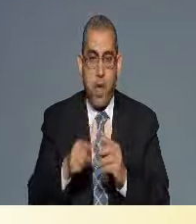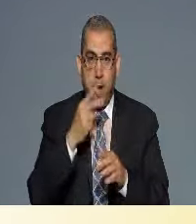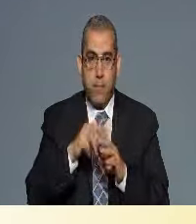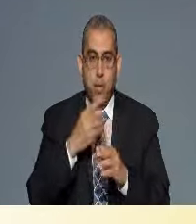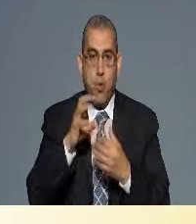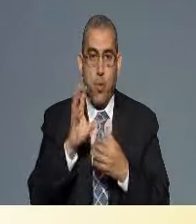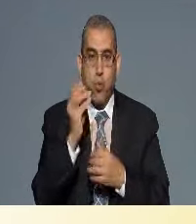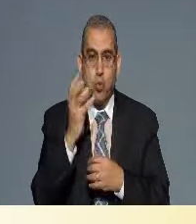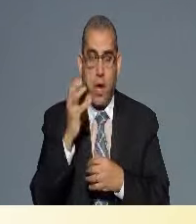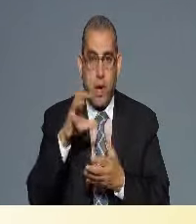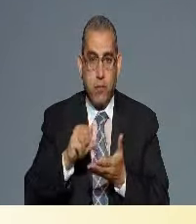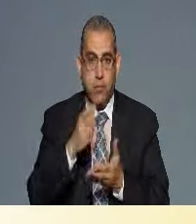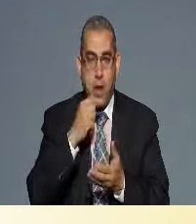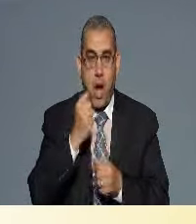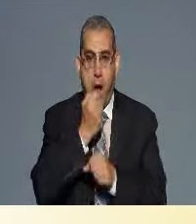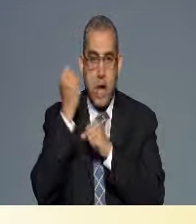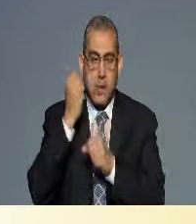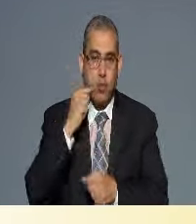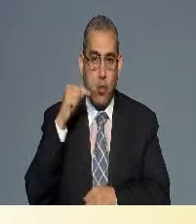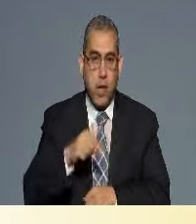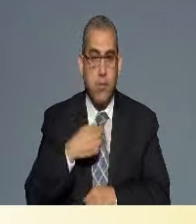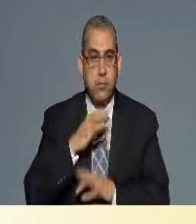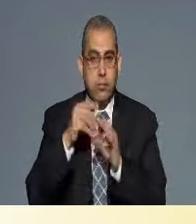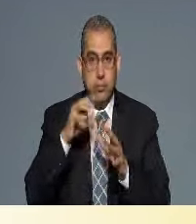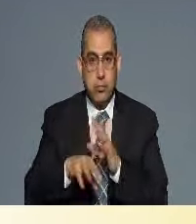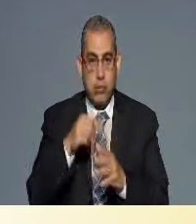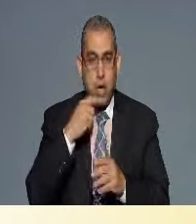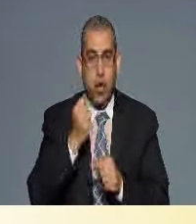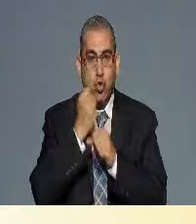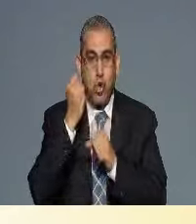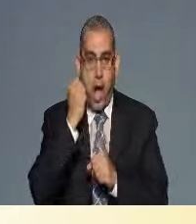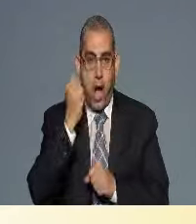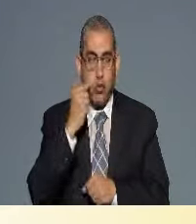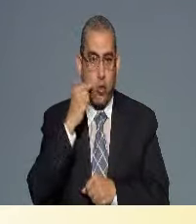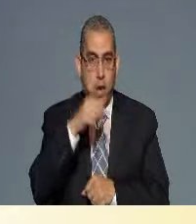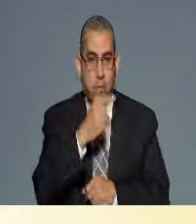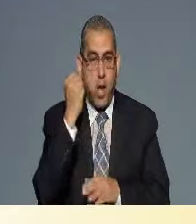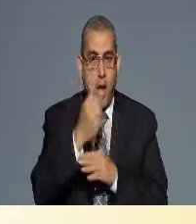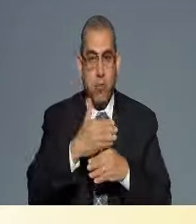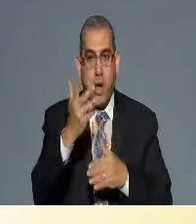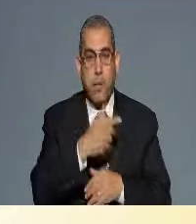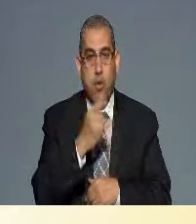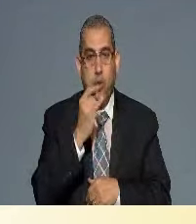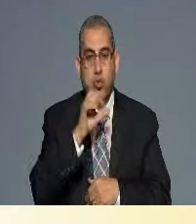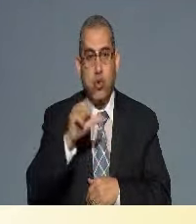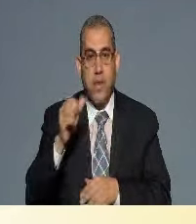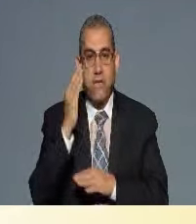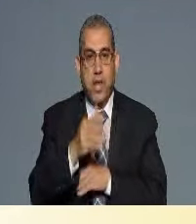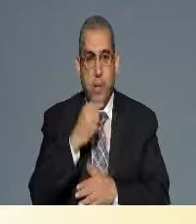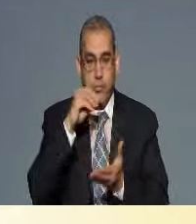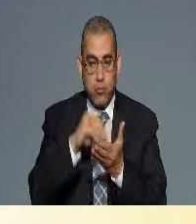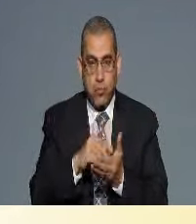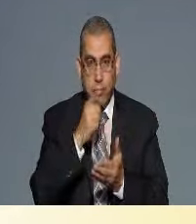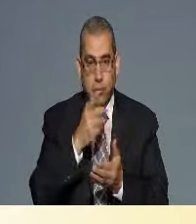الطماطم، قصب السكر. احنا سيادتك في قطاع قصب السكر مساحة القصب 900 فدان. هنبدأ سيادتك